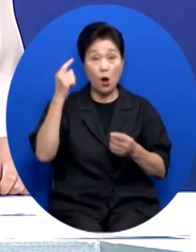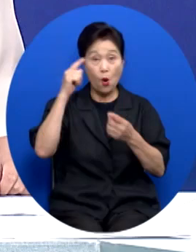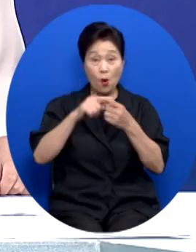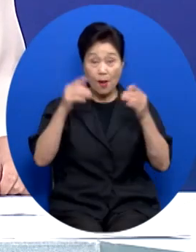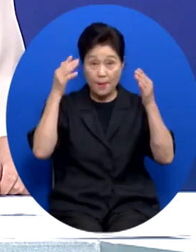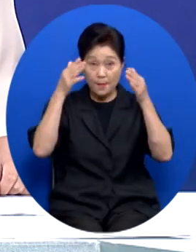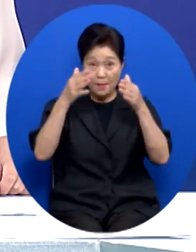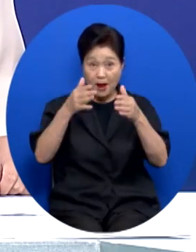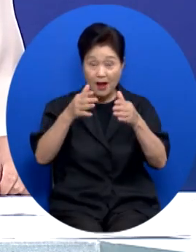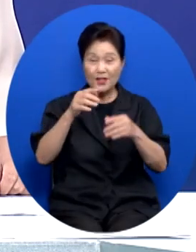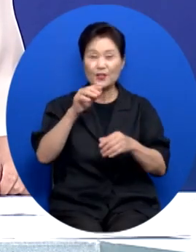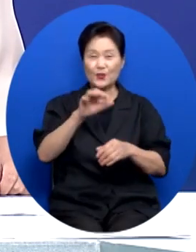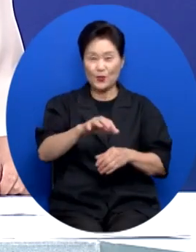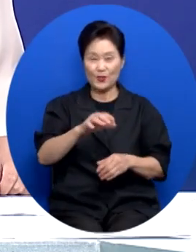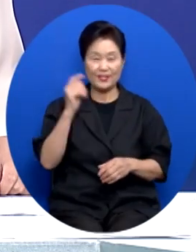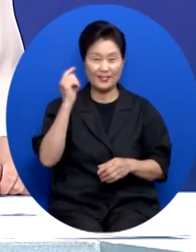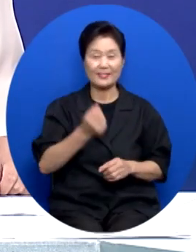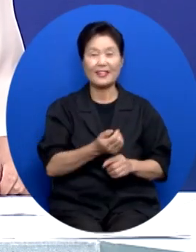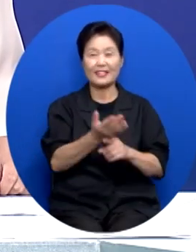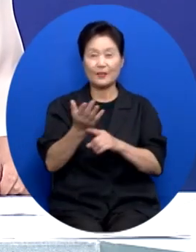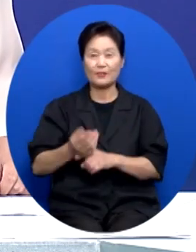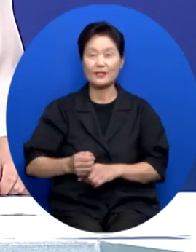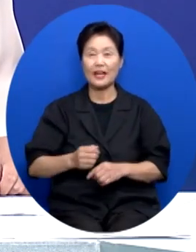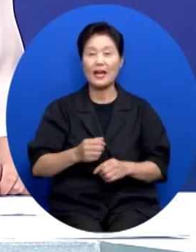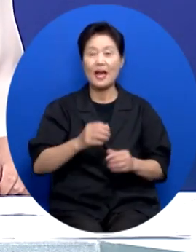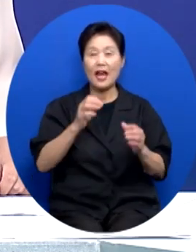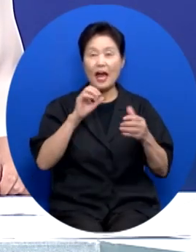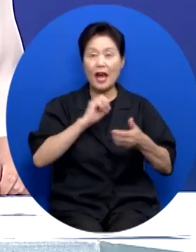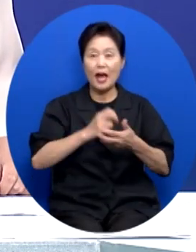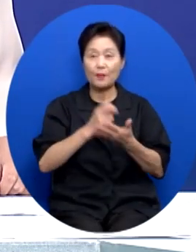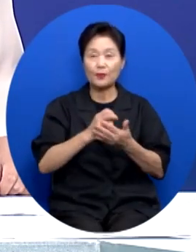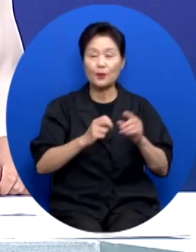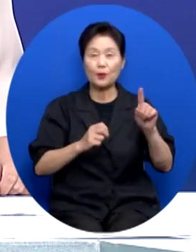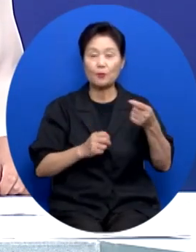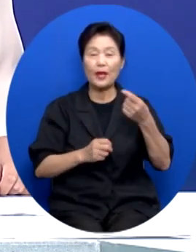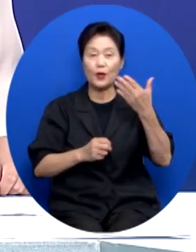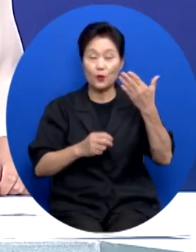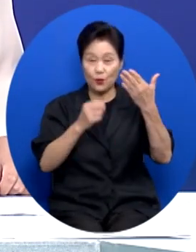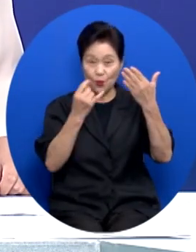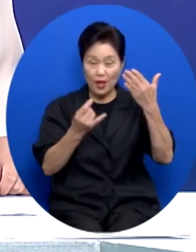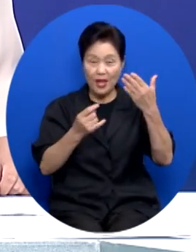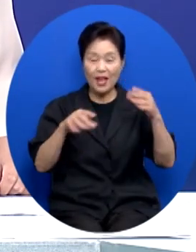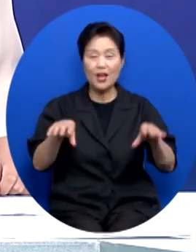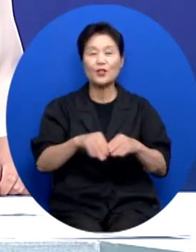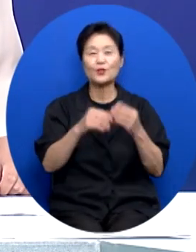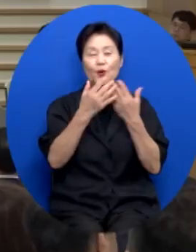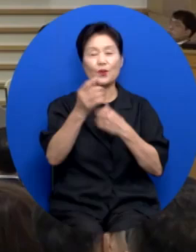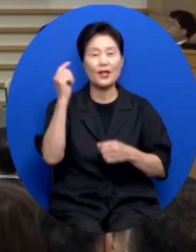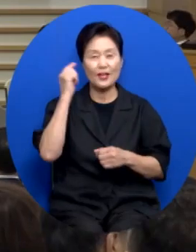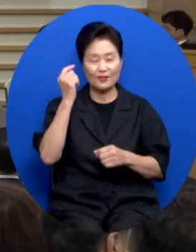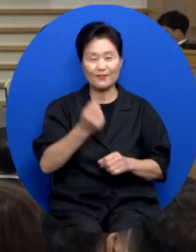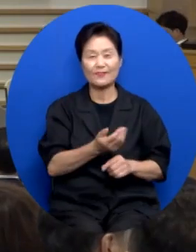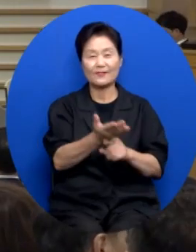모아지고 있는데요. 예장 합동 109회 정기총회를 미리 살펴봅니다. 김인혜 기자입니다.